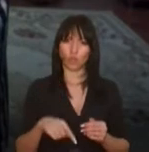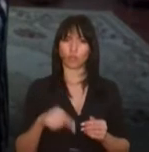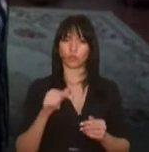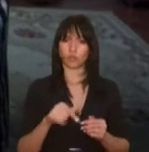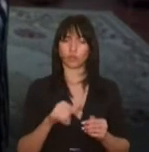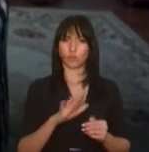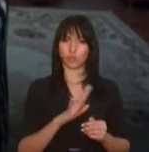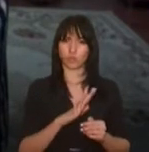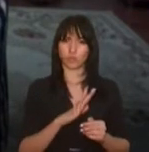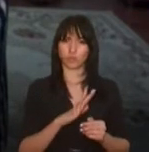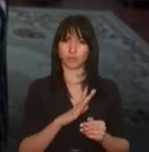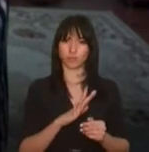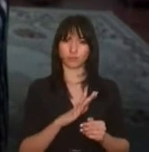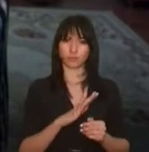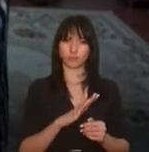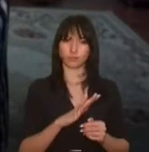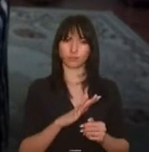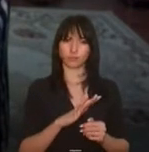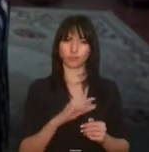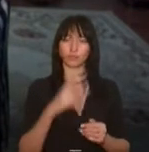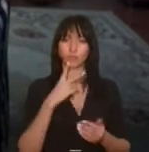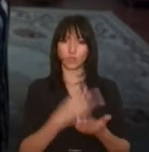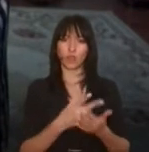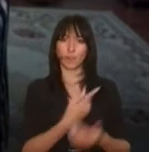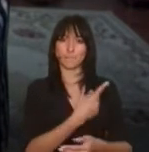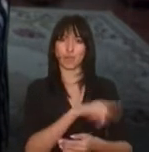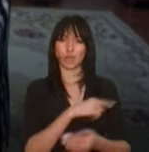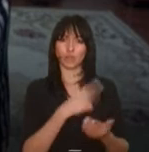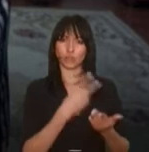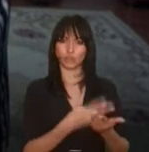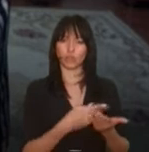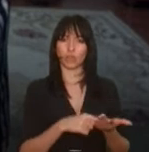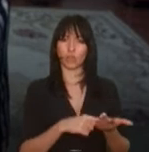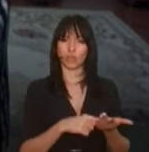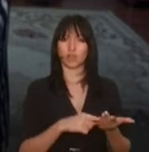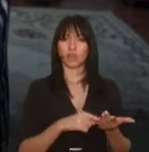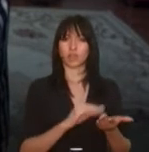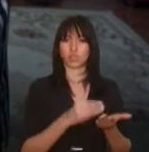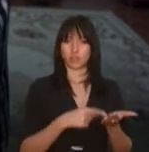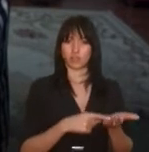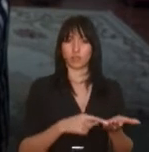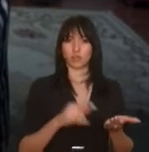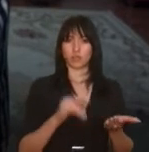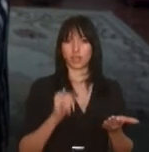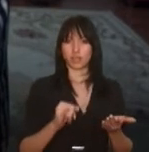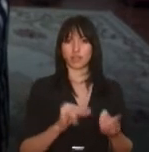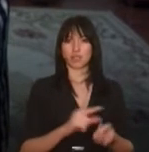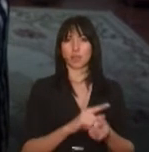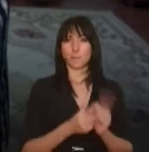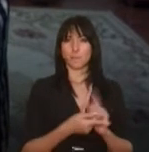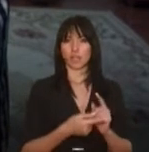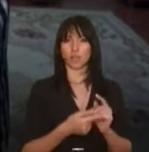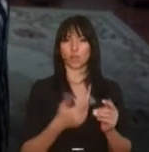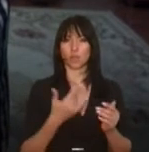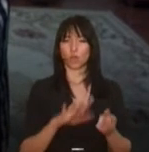принципи проведення медичних оглядів школярів і змінено формулу на таку,